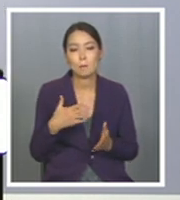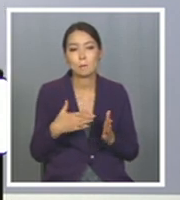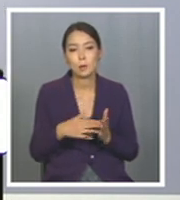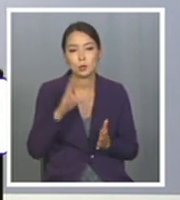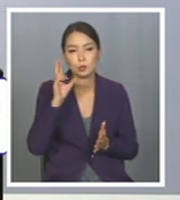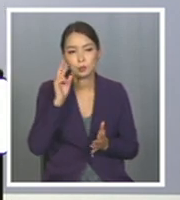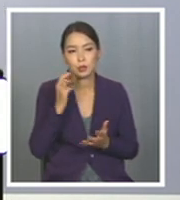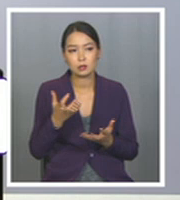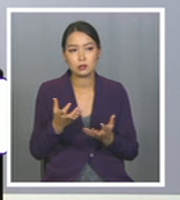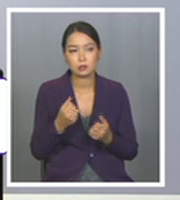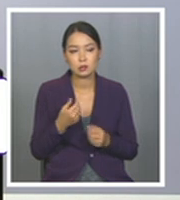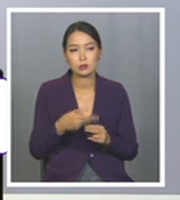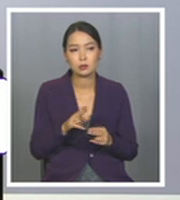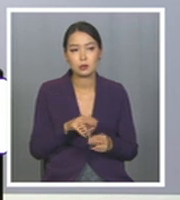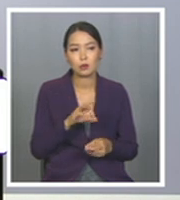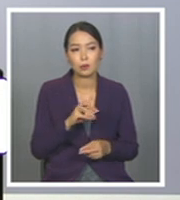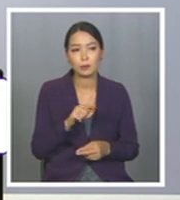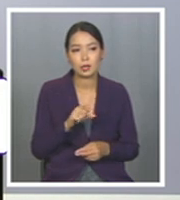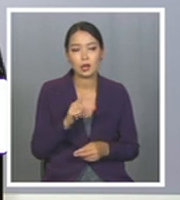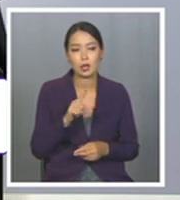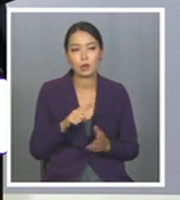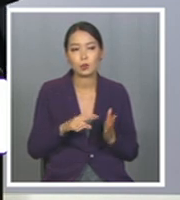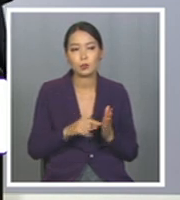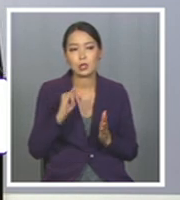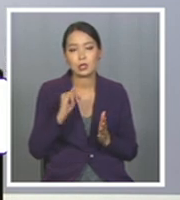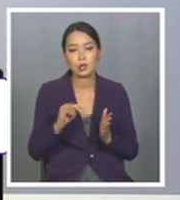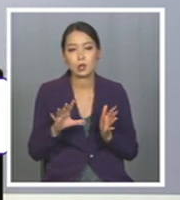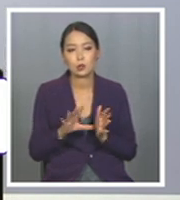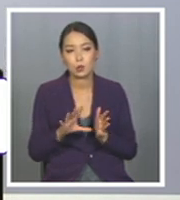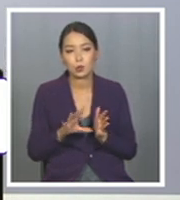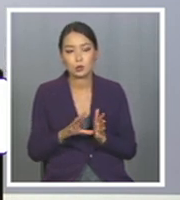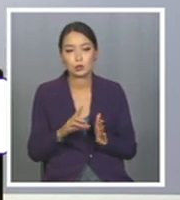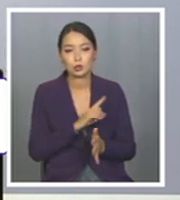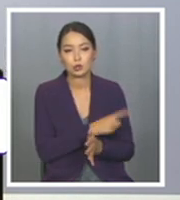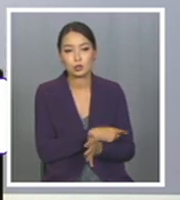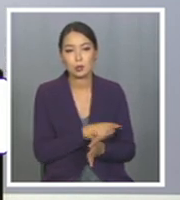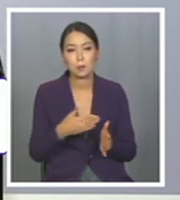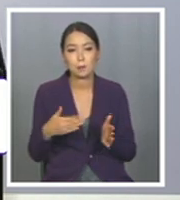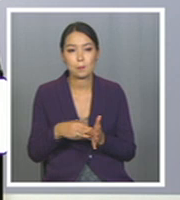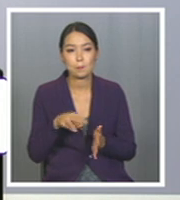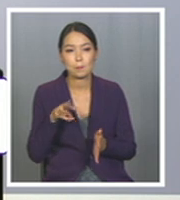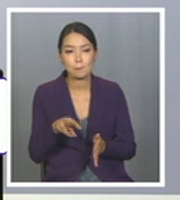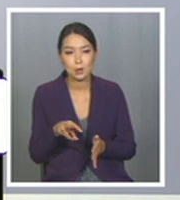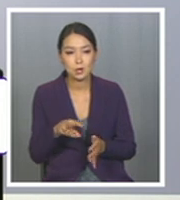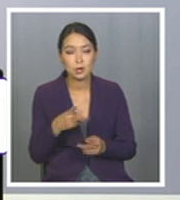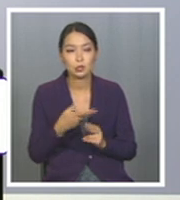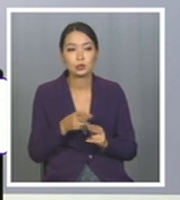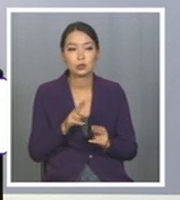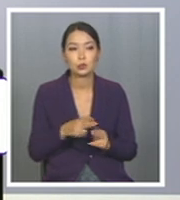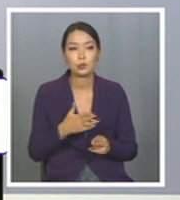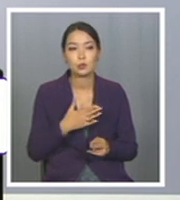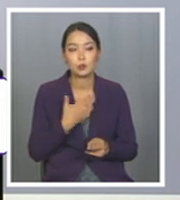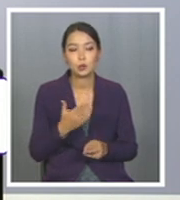кернеудің максимум мәні сонда омега L көбейтілген I тоқ күшінің максимум мәніне тең болады. Нәтижесінде бізде кернеудің